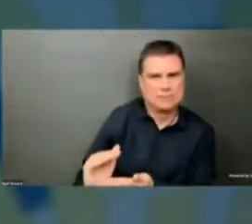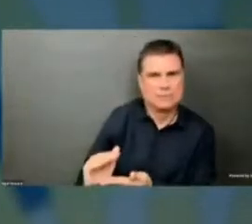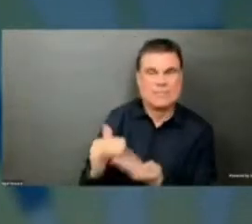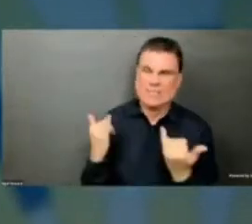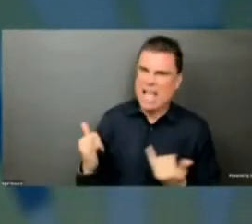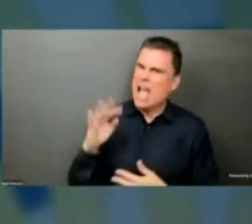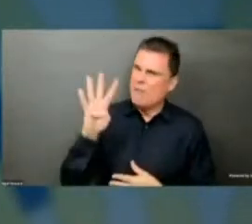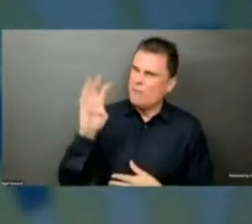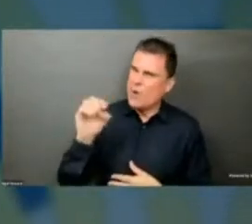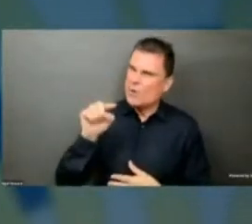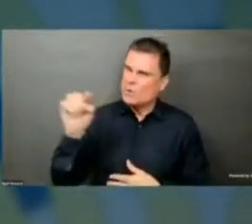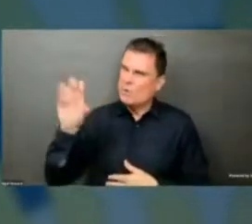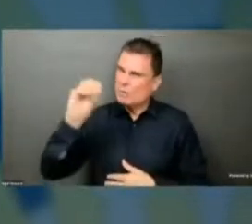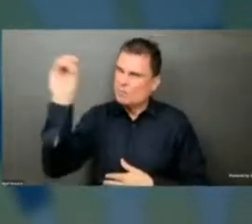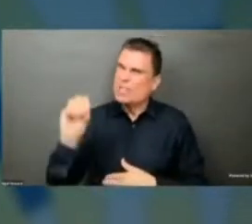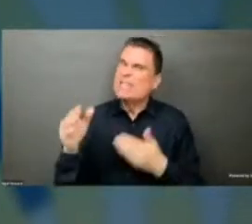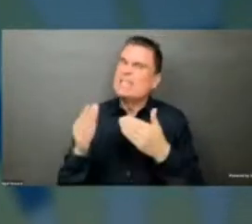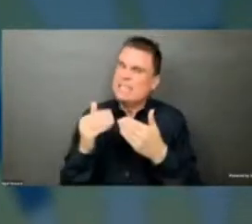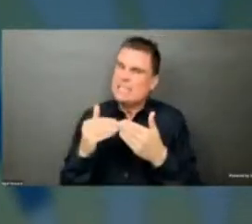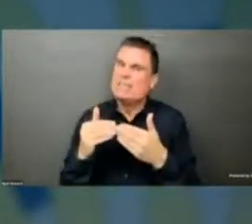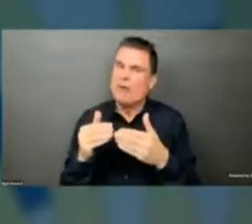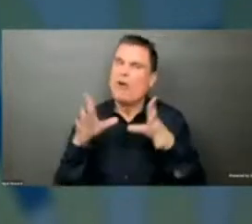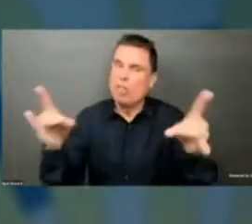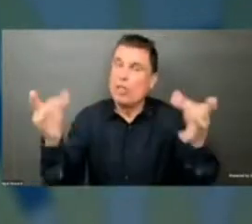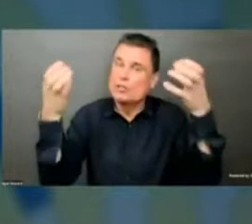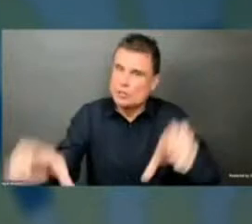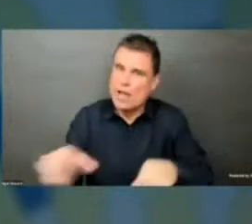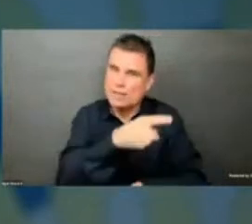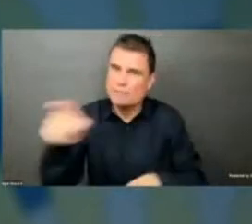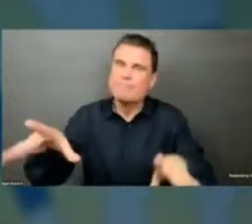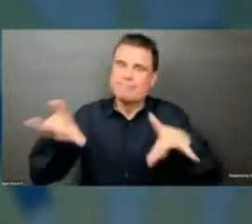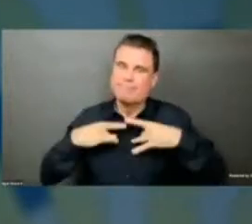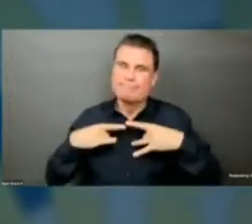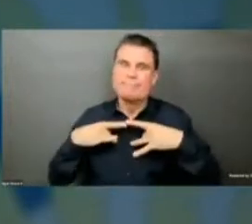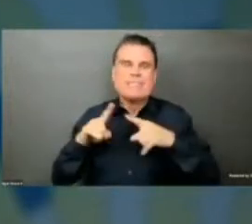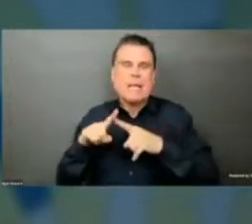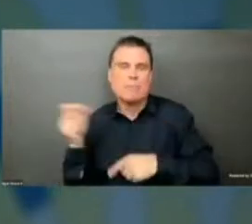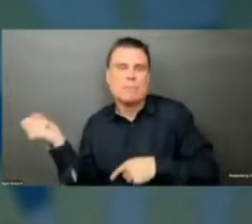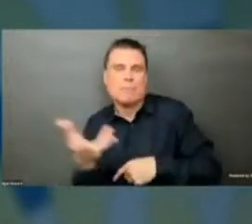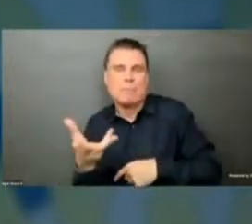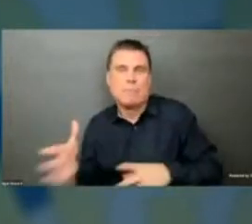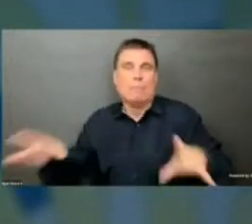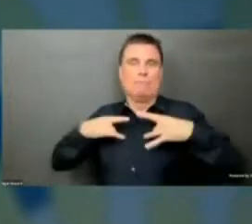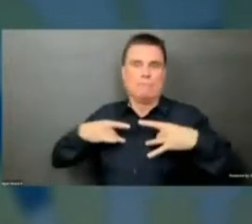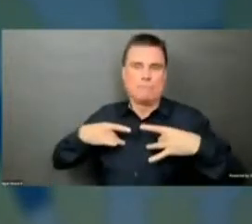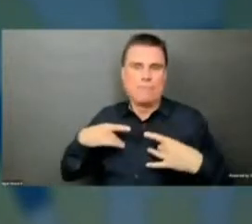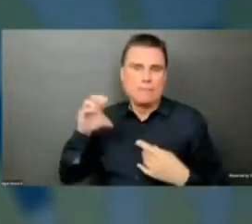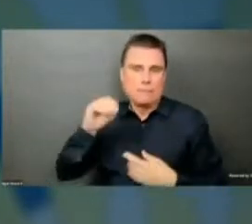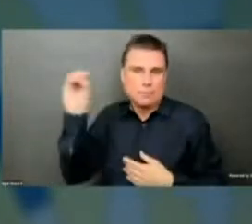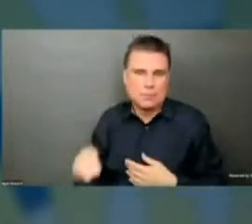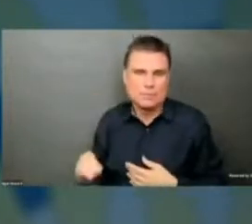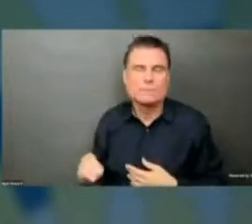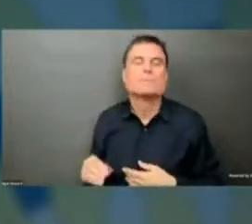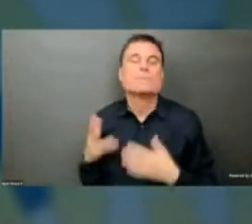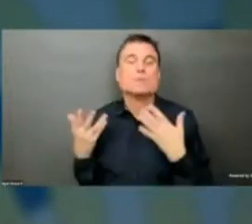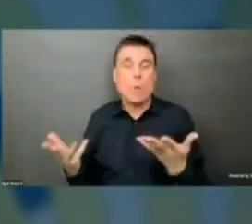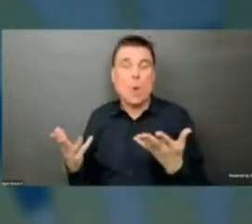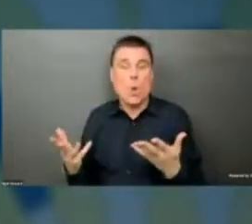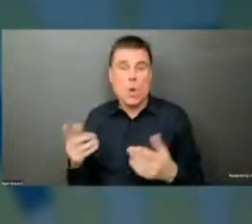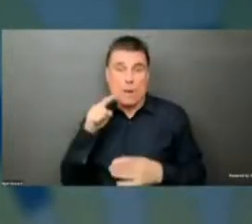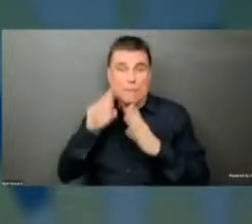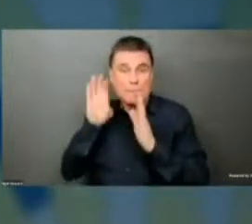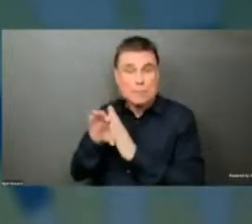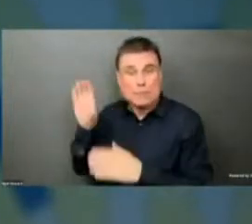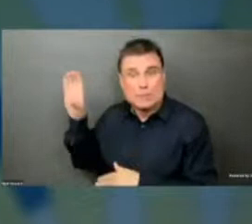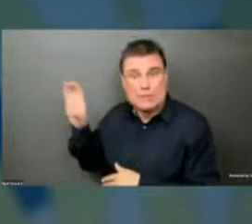了 that we 远离 can 人群 end up into the 不 bottom 能够保证 scenarios 距离的地 where we 方 have 就戴口 rapid 罩 growth of this virus. And we've seen 然后呢 that 尽